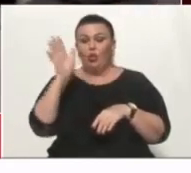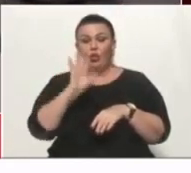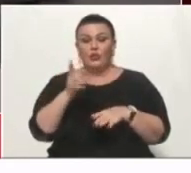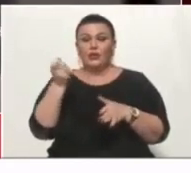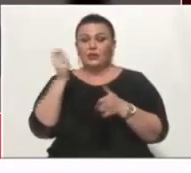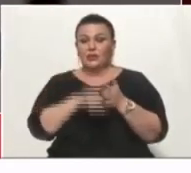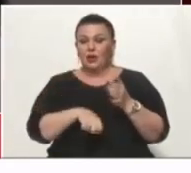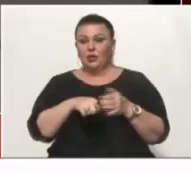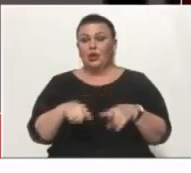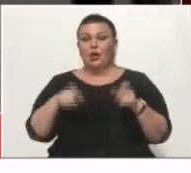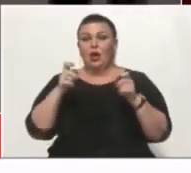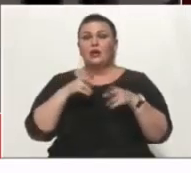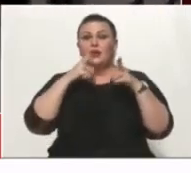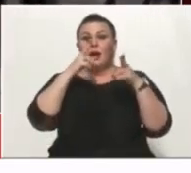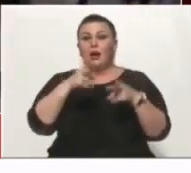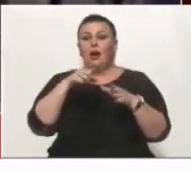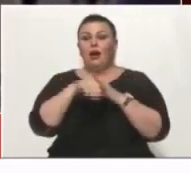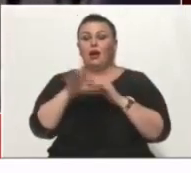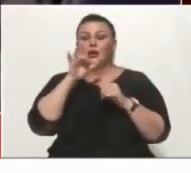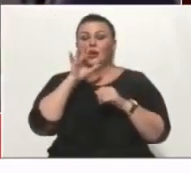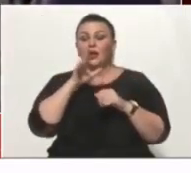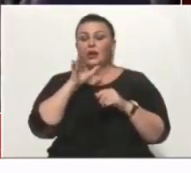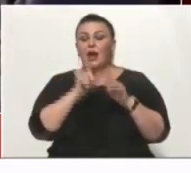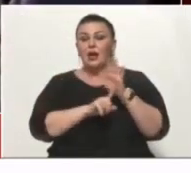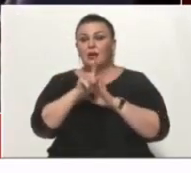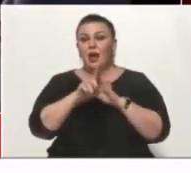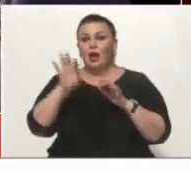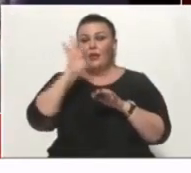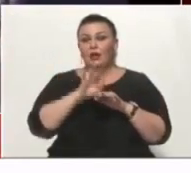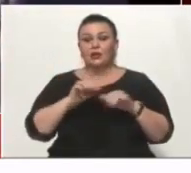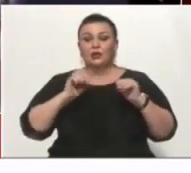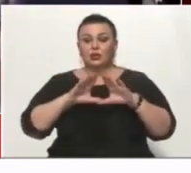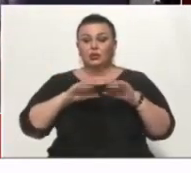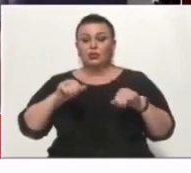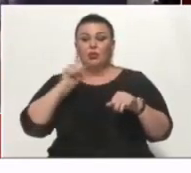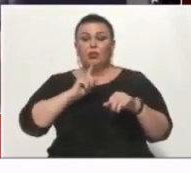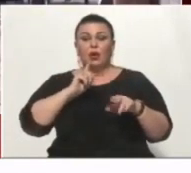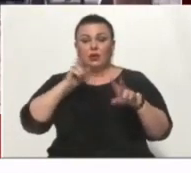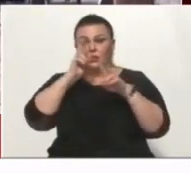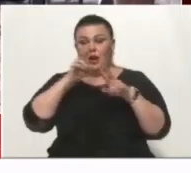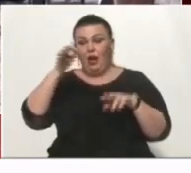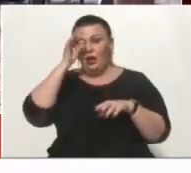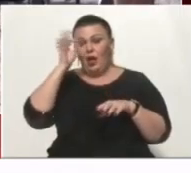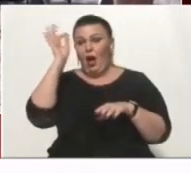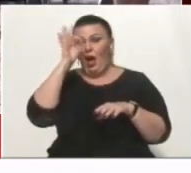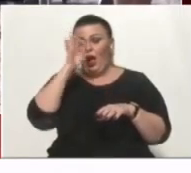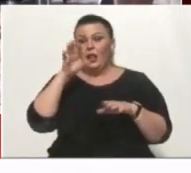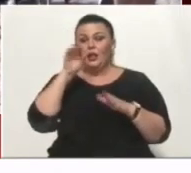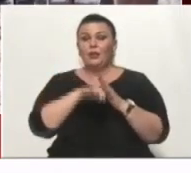Ölkədə səyahət etməyin nə zaman sabitləşəcəyi hələ ki bəlli deyil. Xatırladım ki,